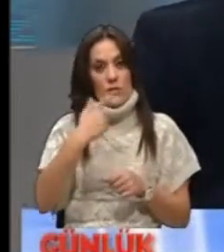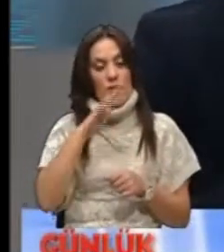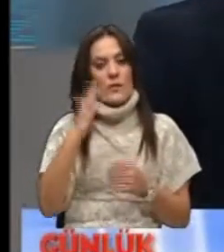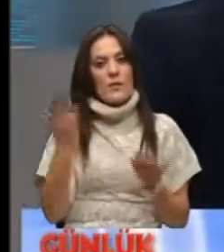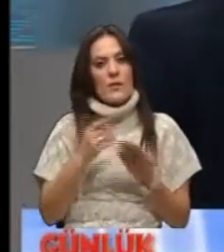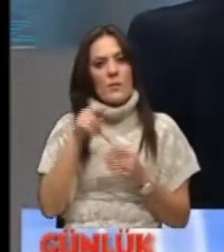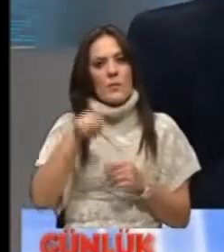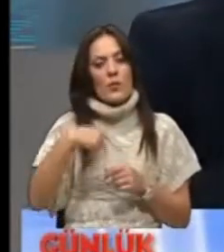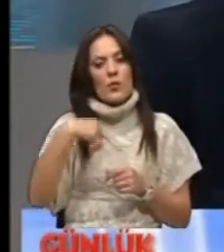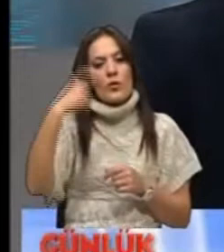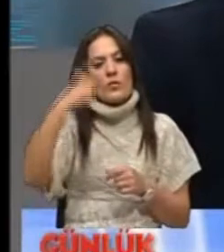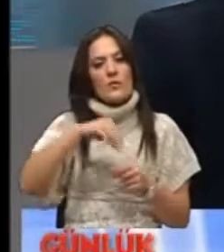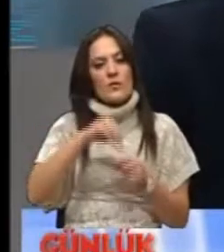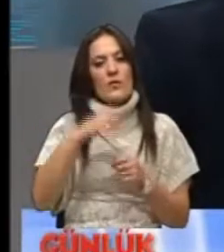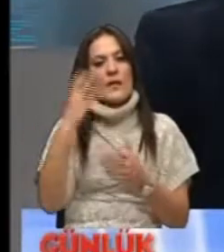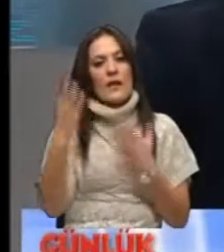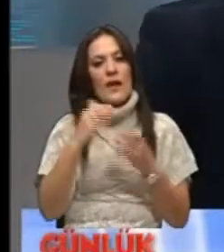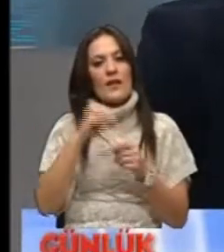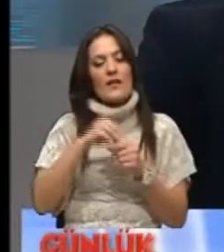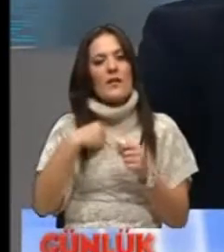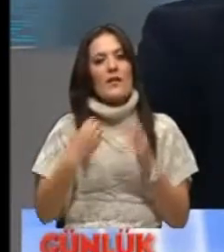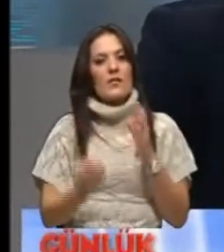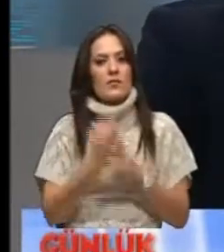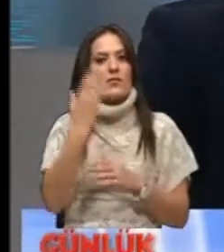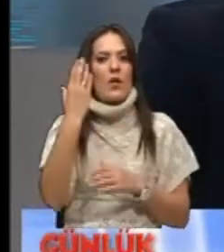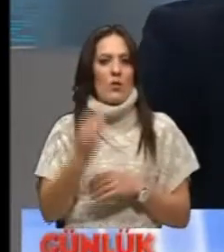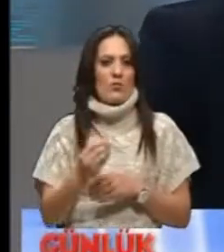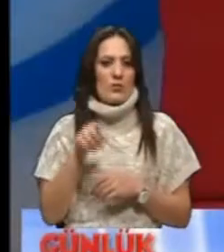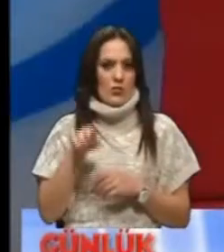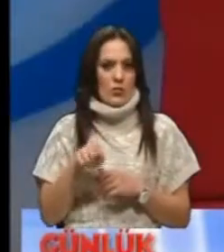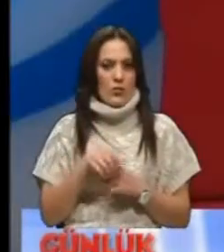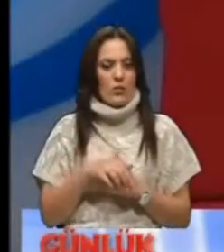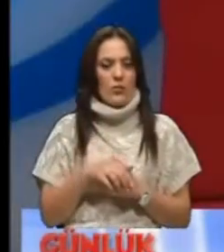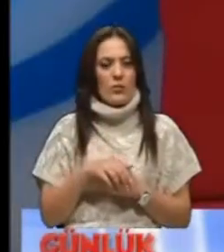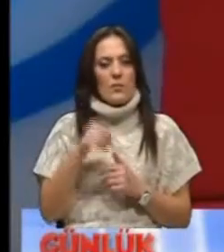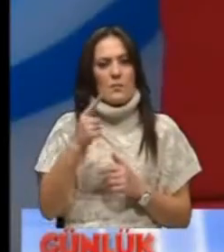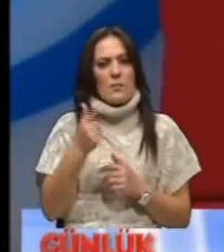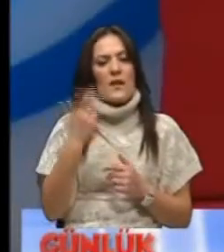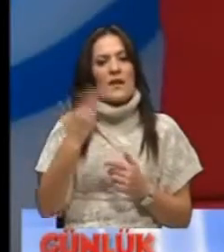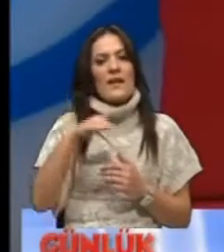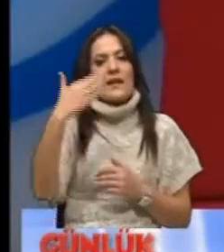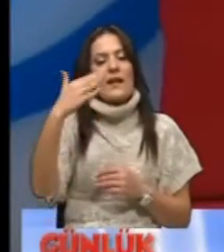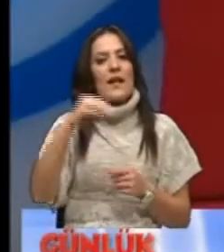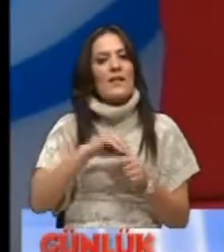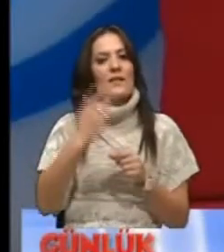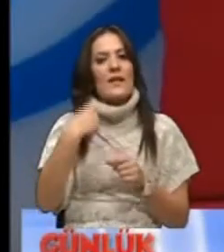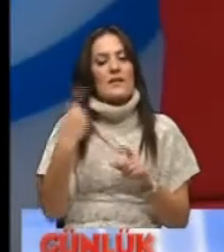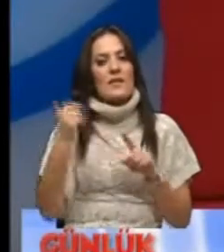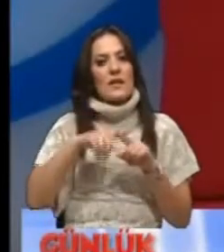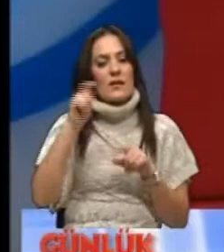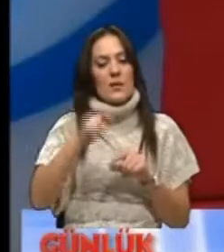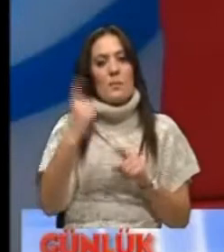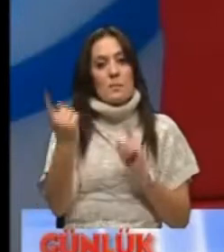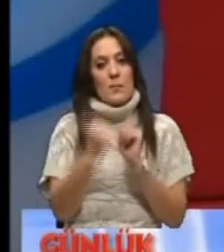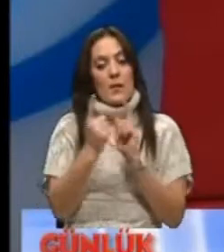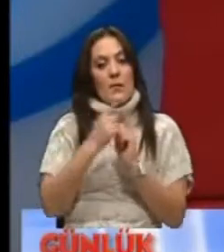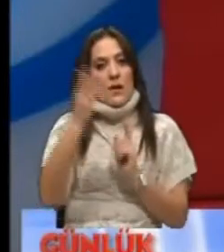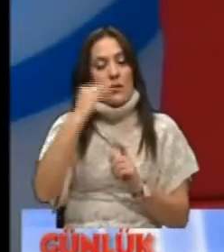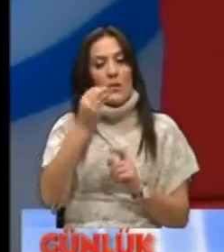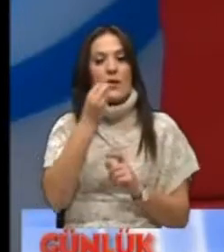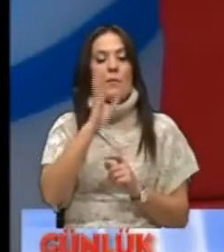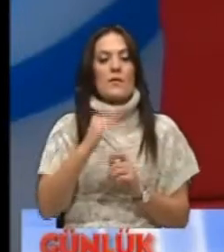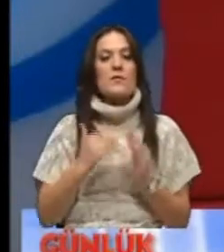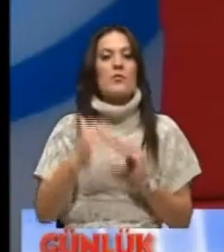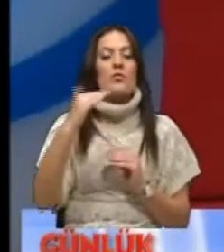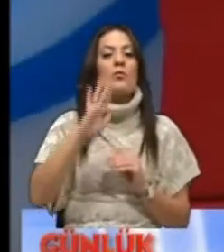ne yazık ki bu patolojinin kaynağını, etiyolojisini oluşturmuş oluyoruz. Şimdi bence şeyi biraz açalım. İleride nasıl etki ettiğini. Yani tabii ki birebir anlamda